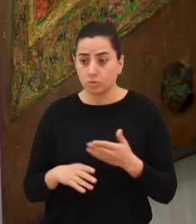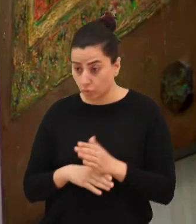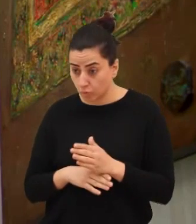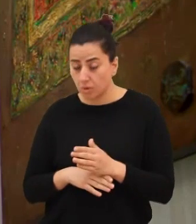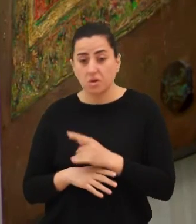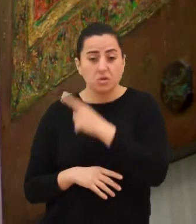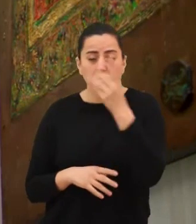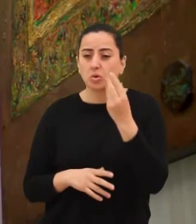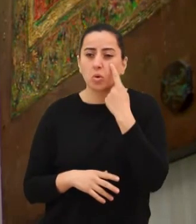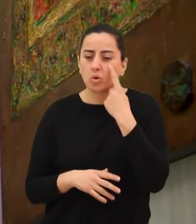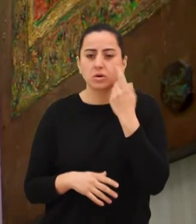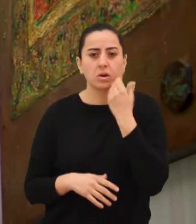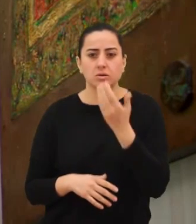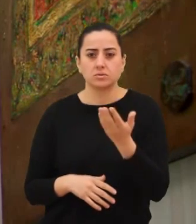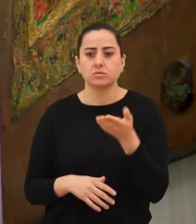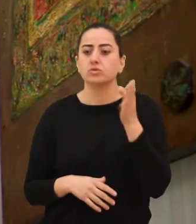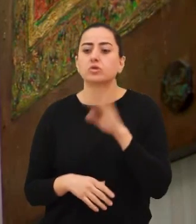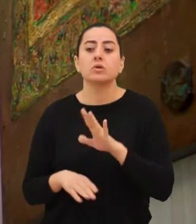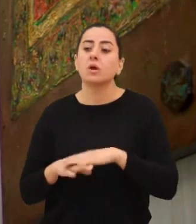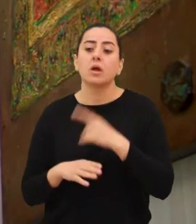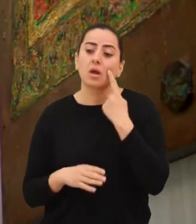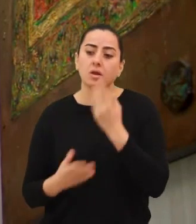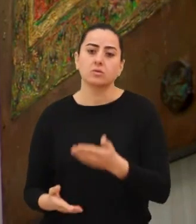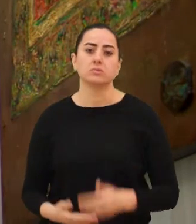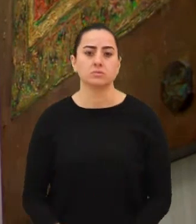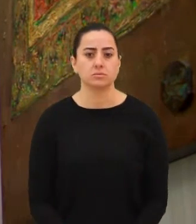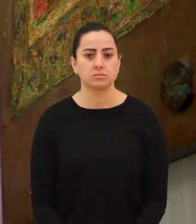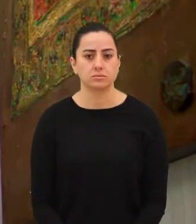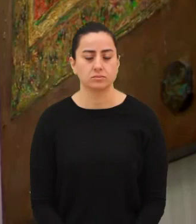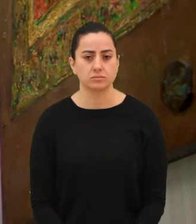öyle diyenleri çok gördük biz. Sonra neler oluyor görüyoruz işte.